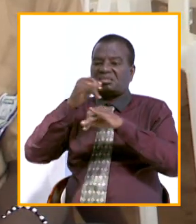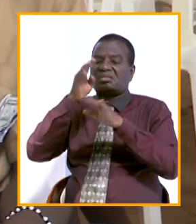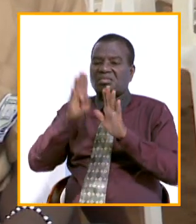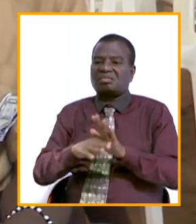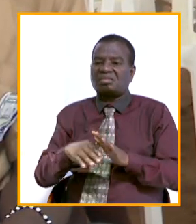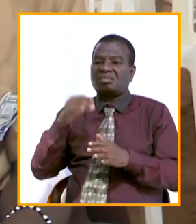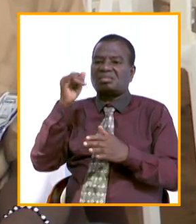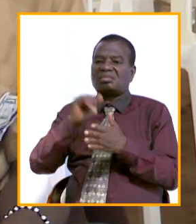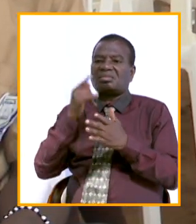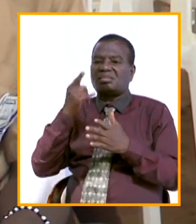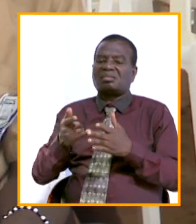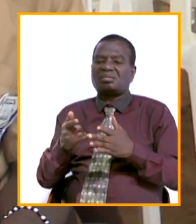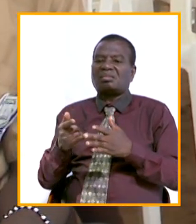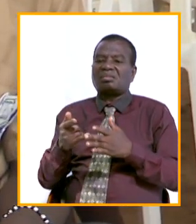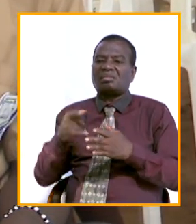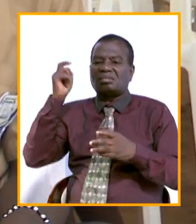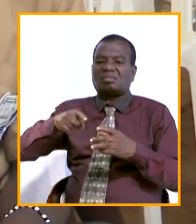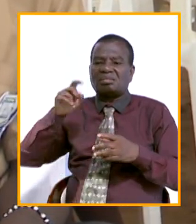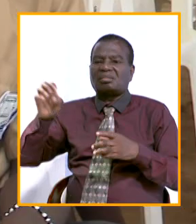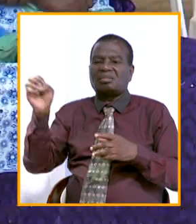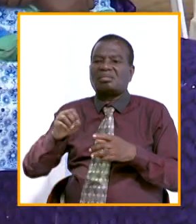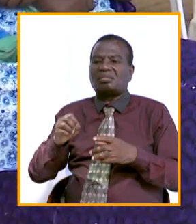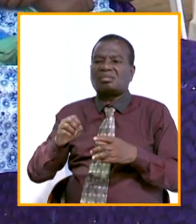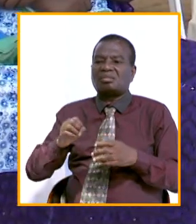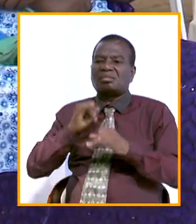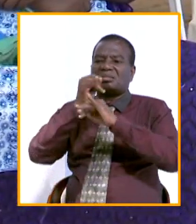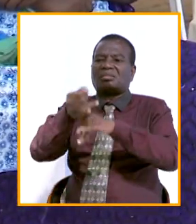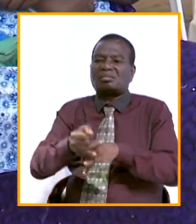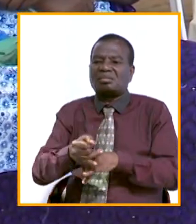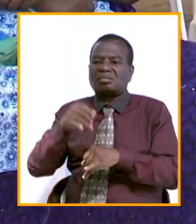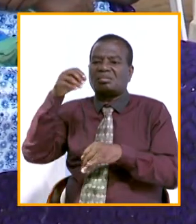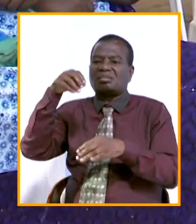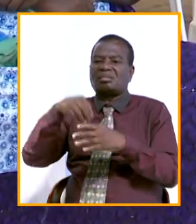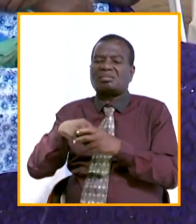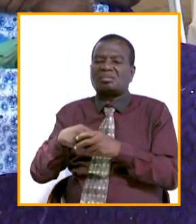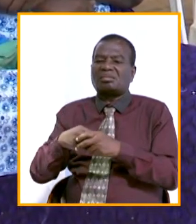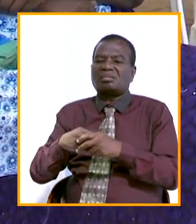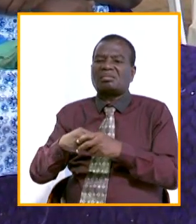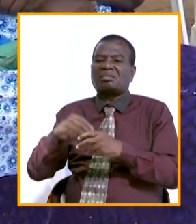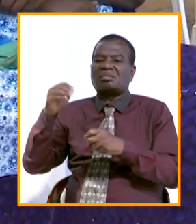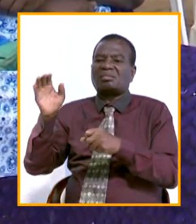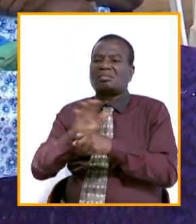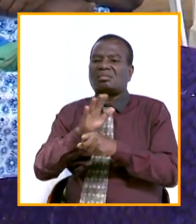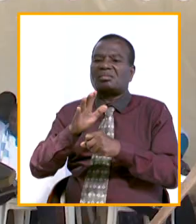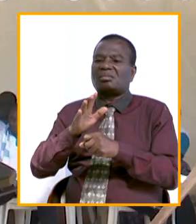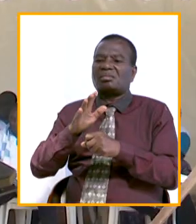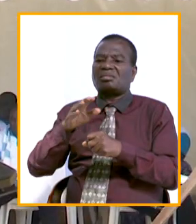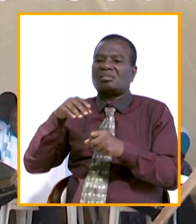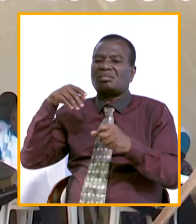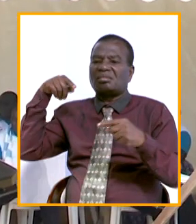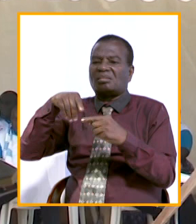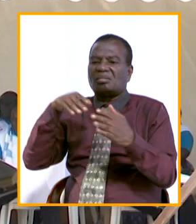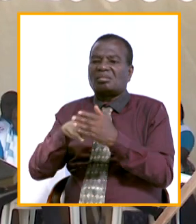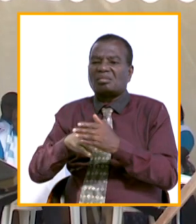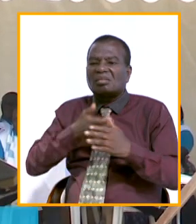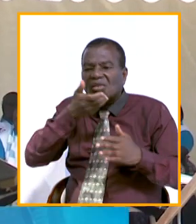d'investissement. Ce thème souligne la nécessité cruciale d'investir des ressources supplémentaires pour intensifier la lutte contre la